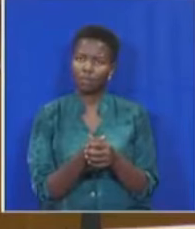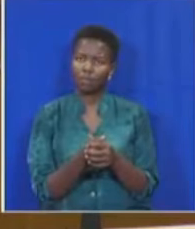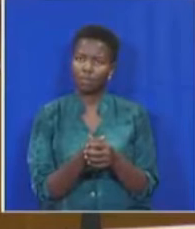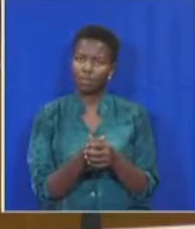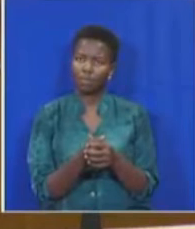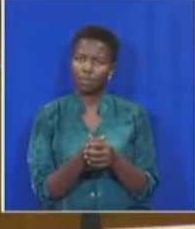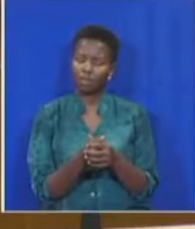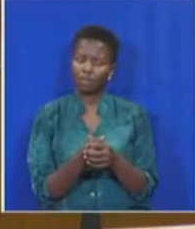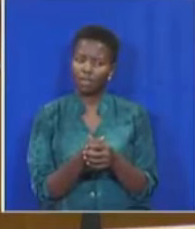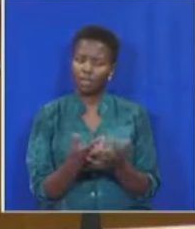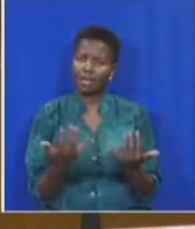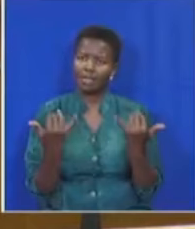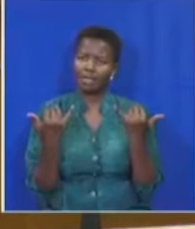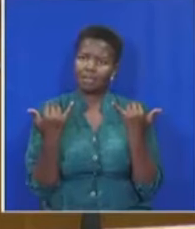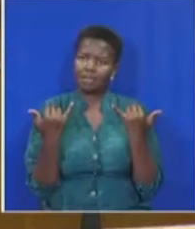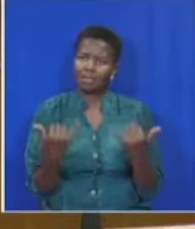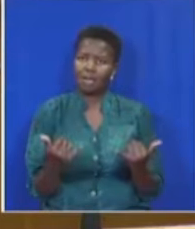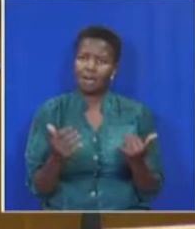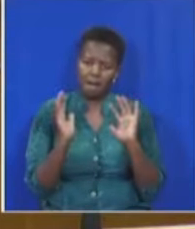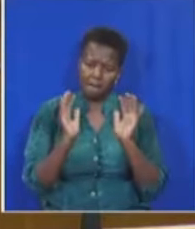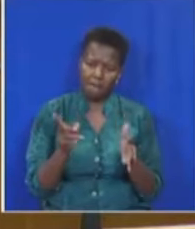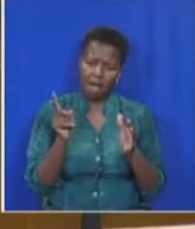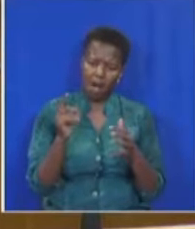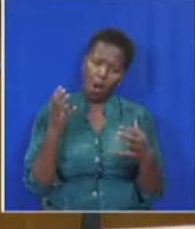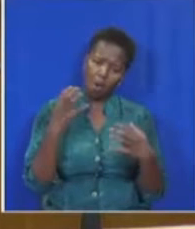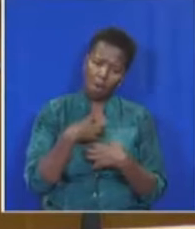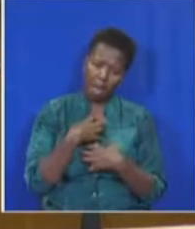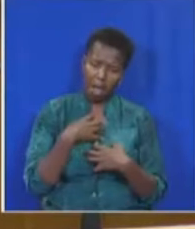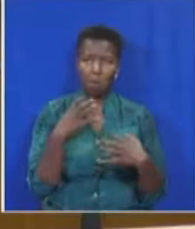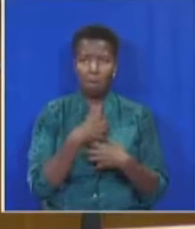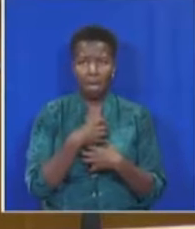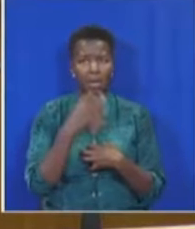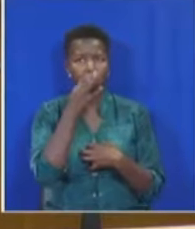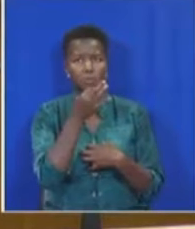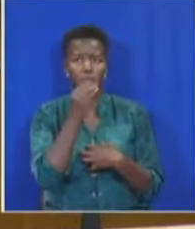Sekuliliselwa nje ngokuba abantu abazuhlawulwa.